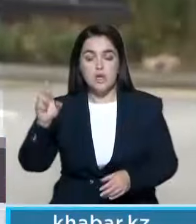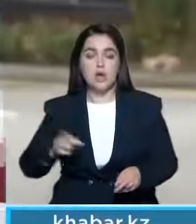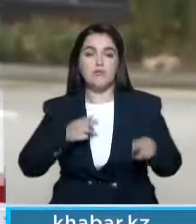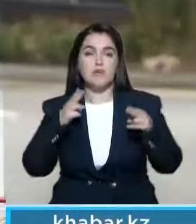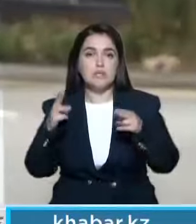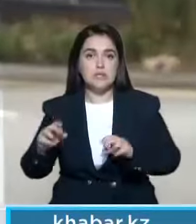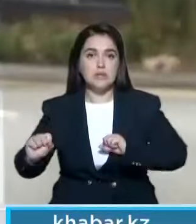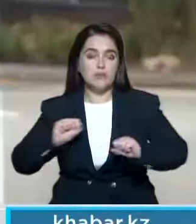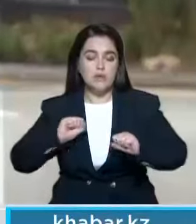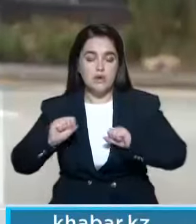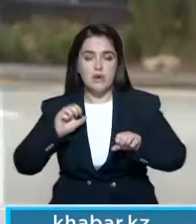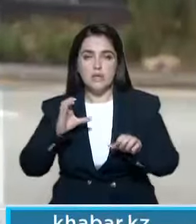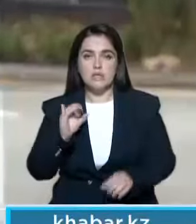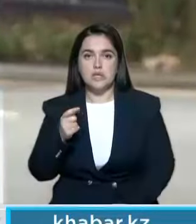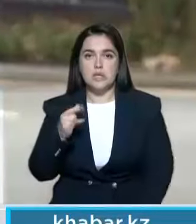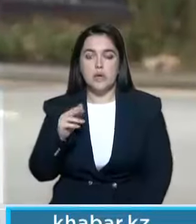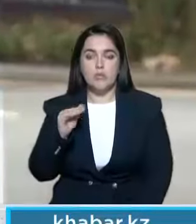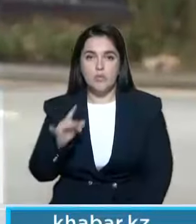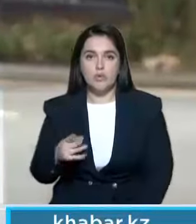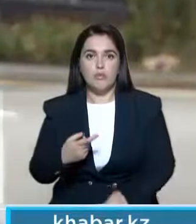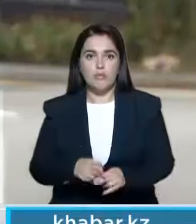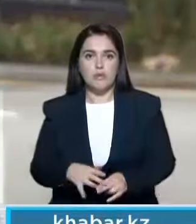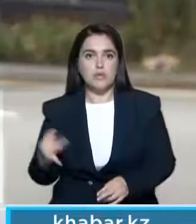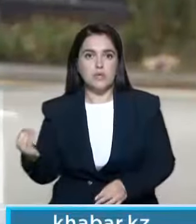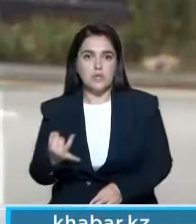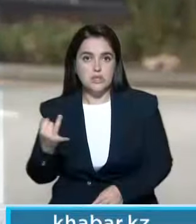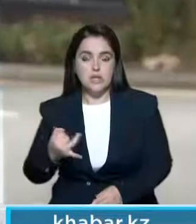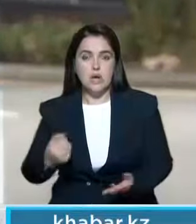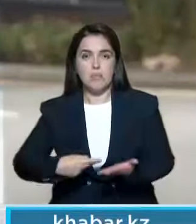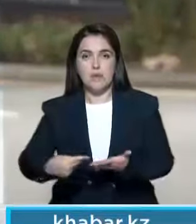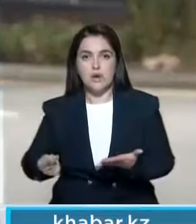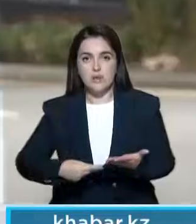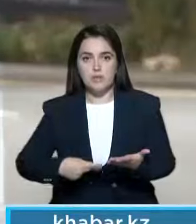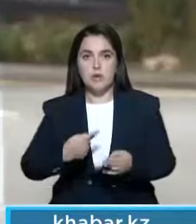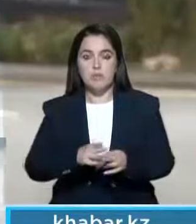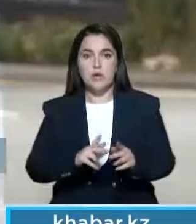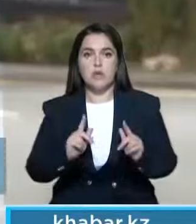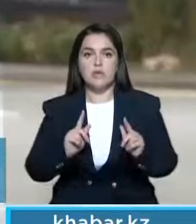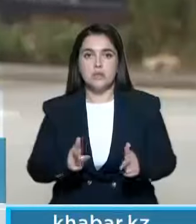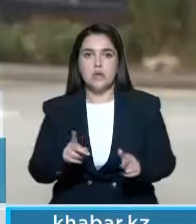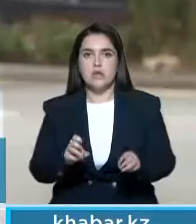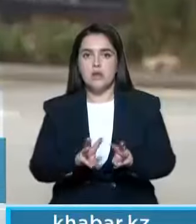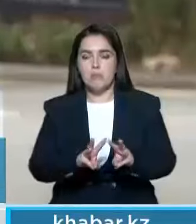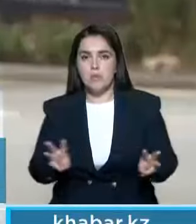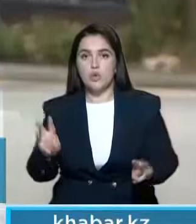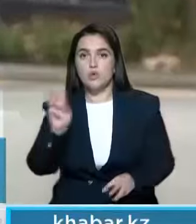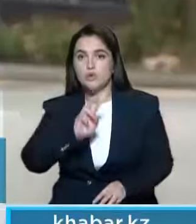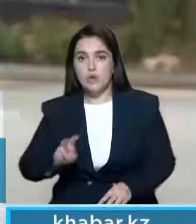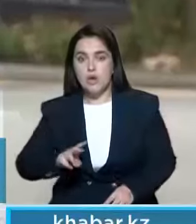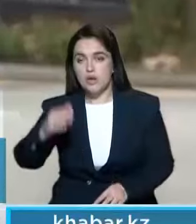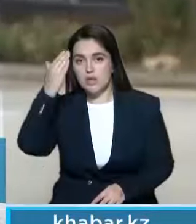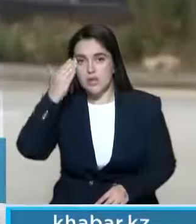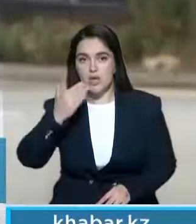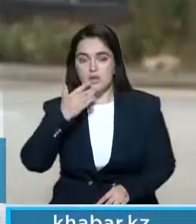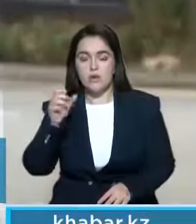президента Казахстана в Сингапур выдался достаточно насыщенным. Подписаны меморандумы и соглашения на миллионы долларов, но уже к лету эта